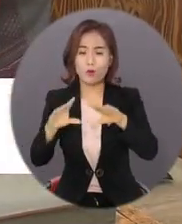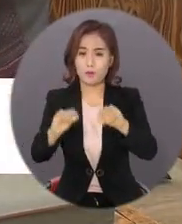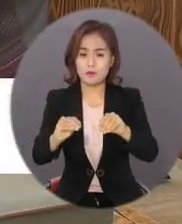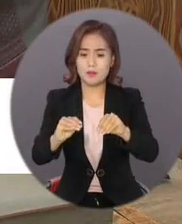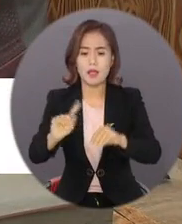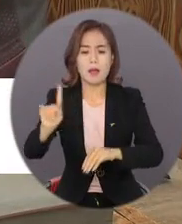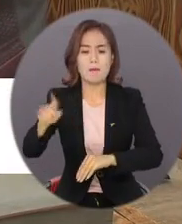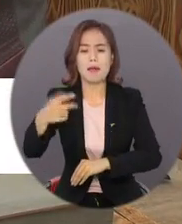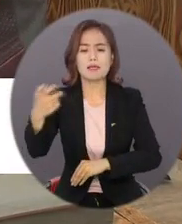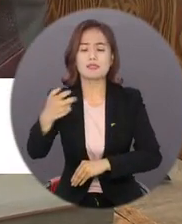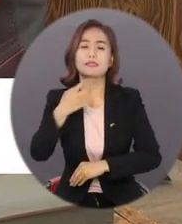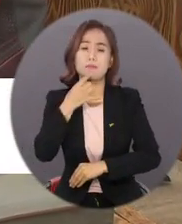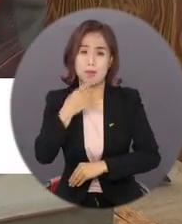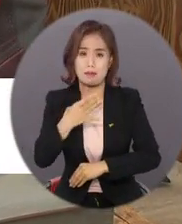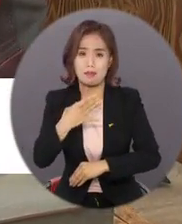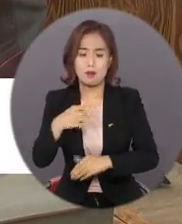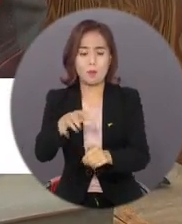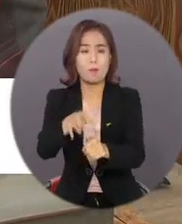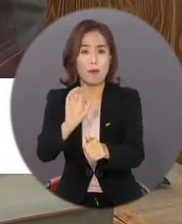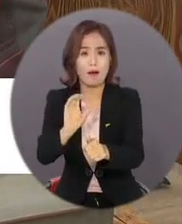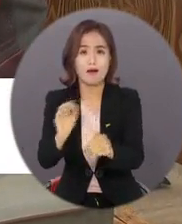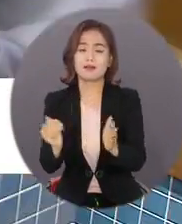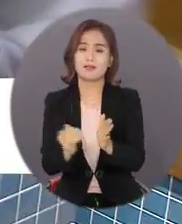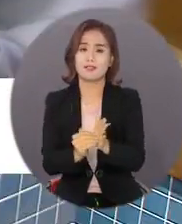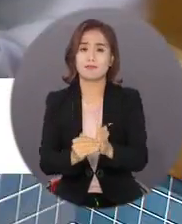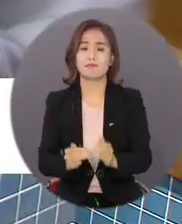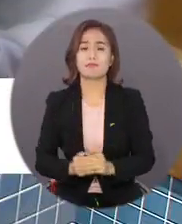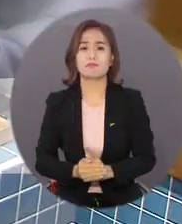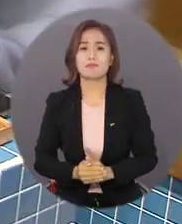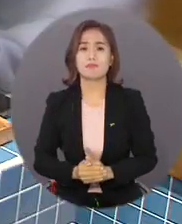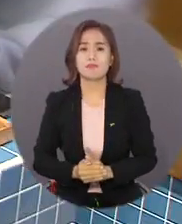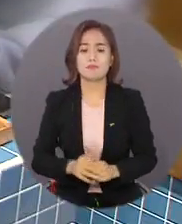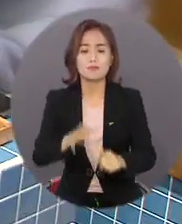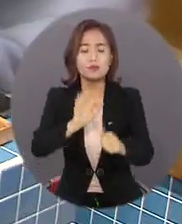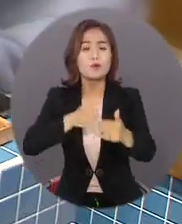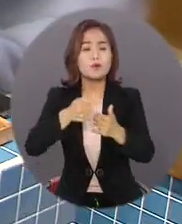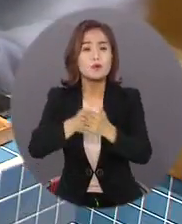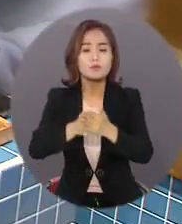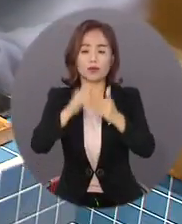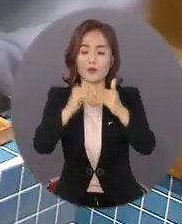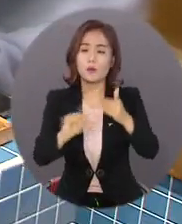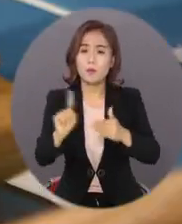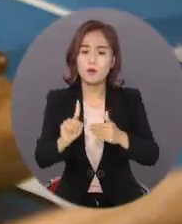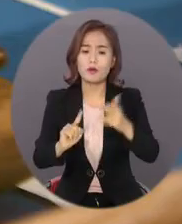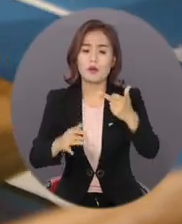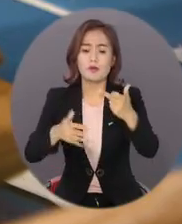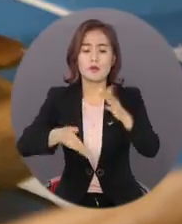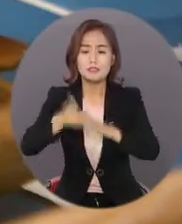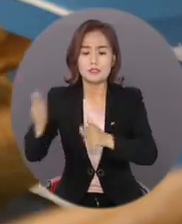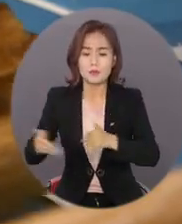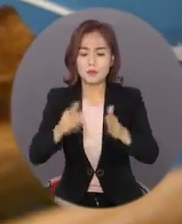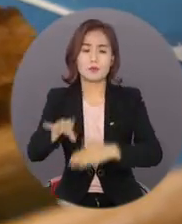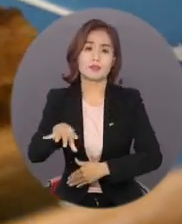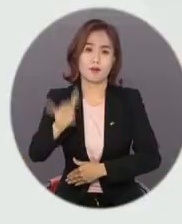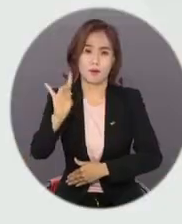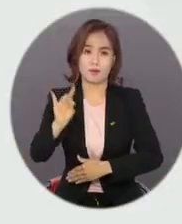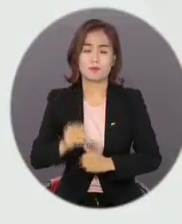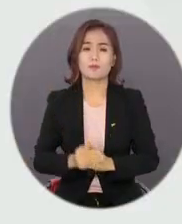지 170여일 만에 규제가 완화됐습니다. 완화 결정은 17개 시도 가운데서